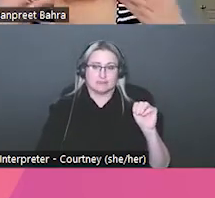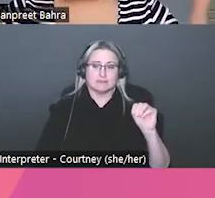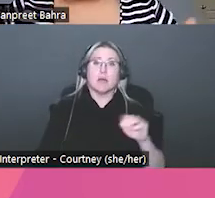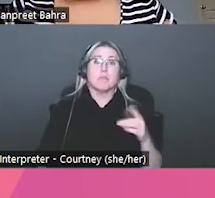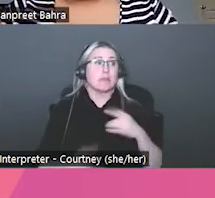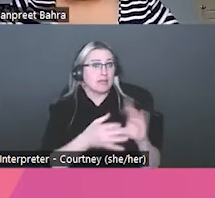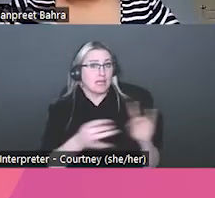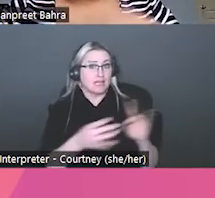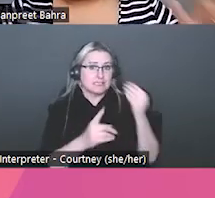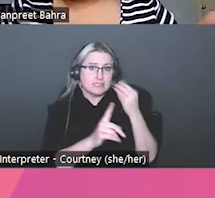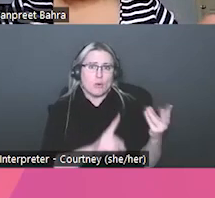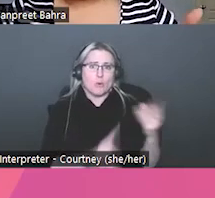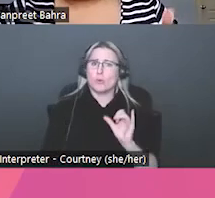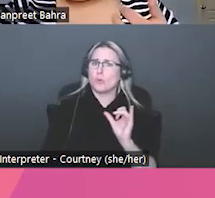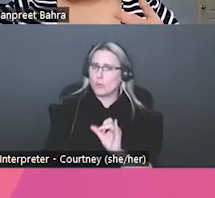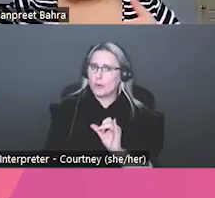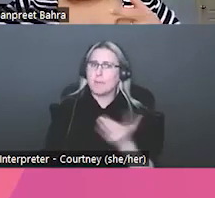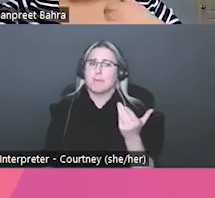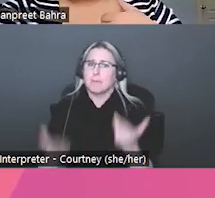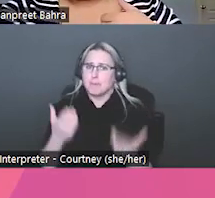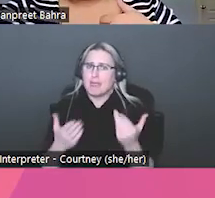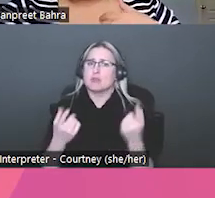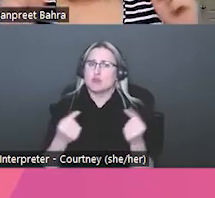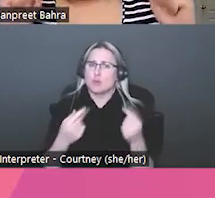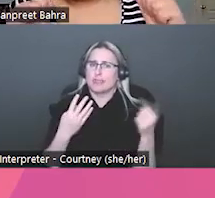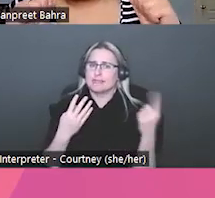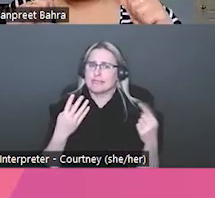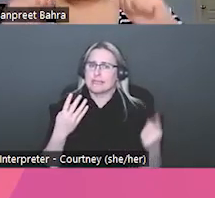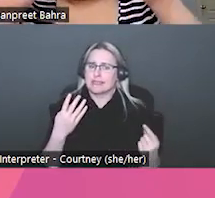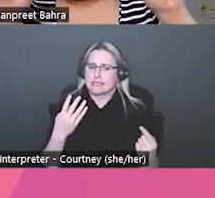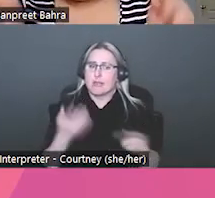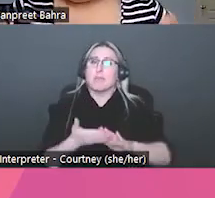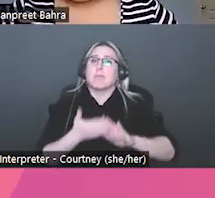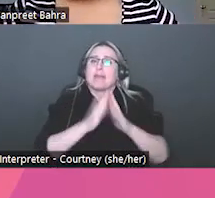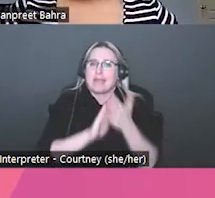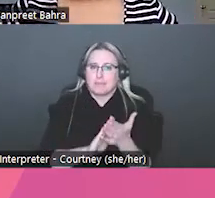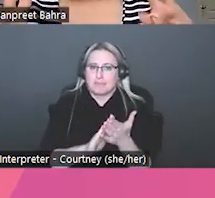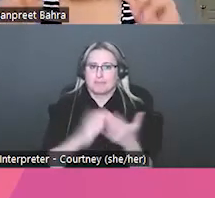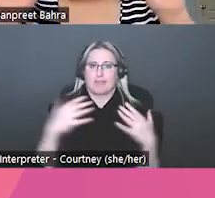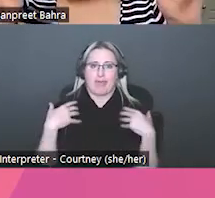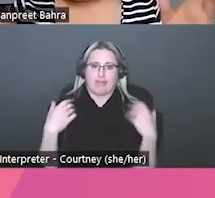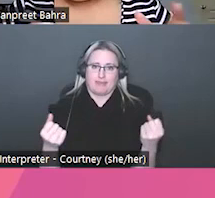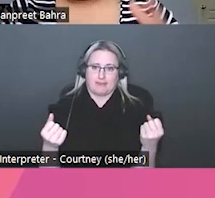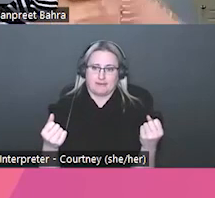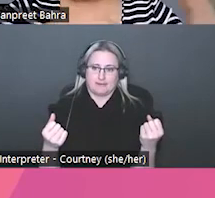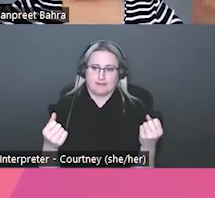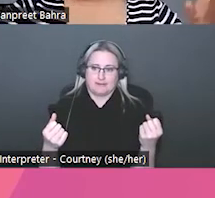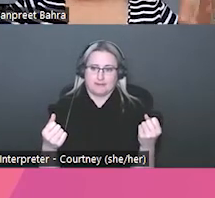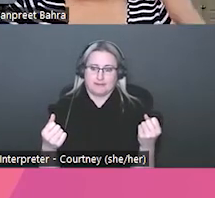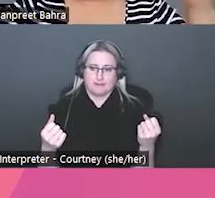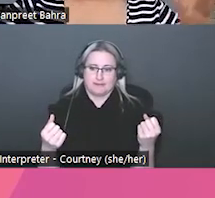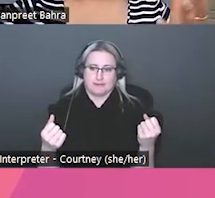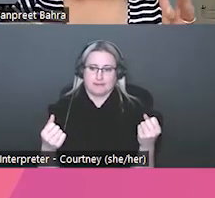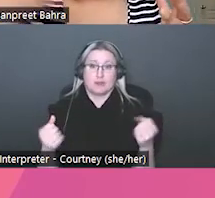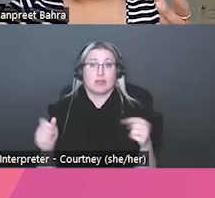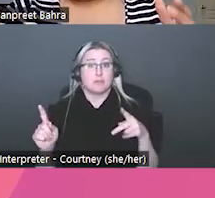hors contrôle. Et les gens disent peut-être que tu devrais faire ceci, cela ou l'autre pour devenir